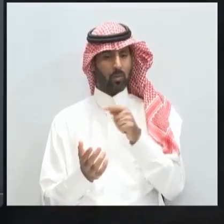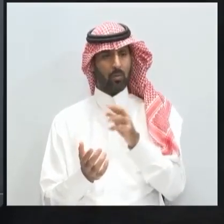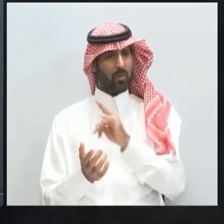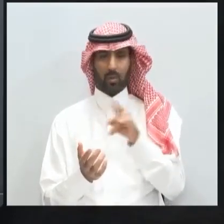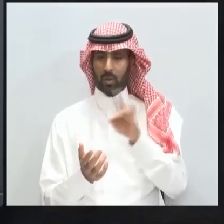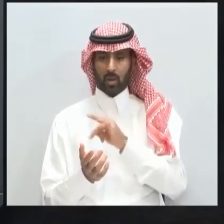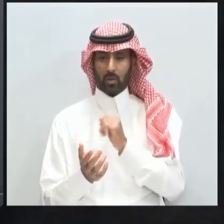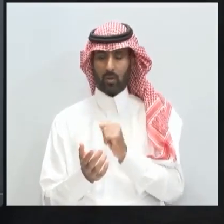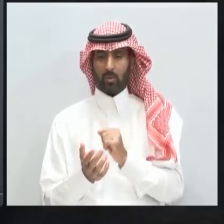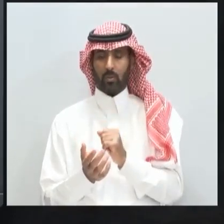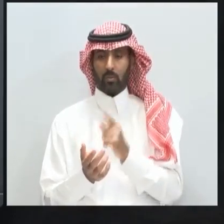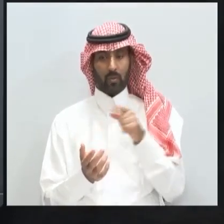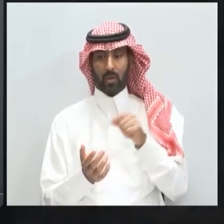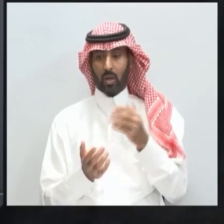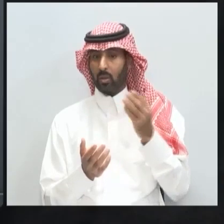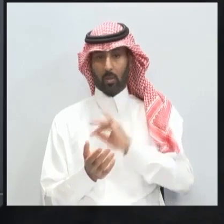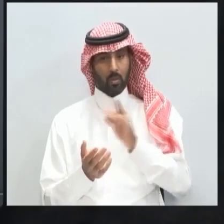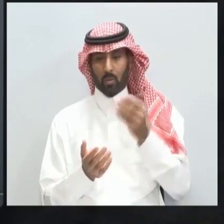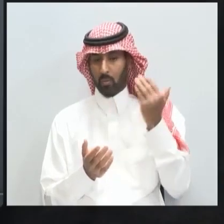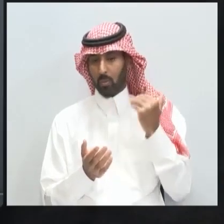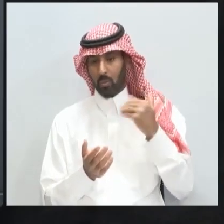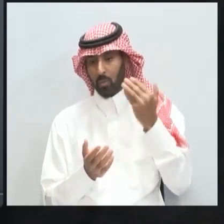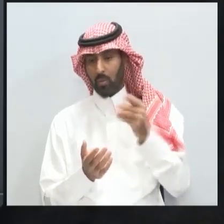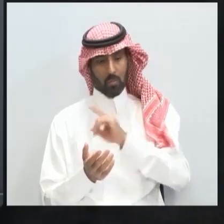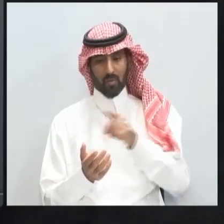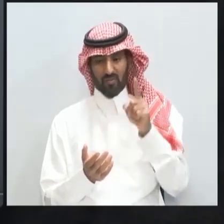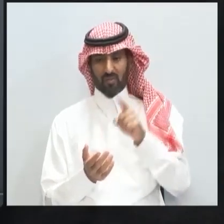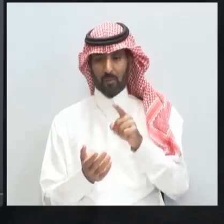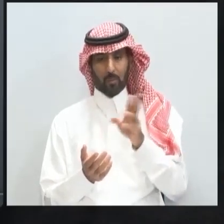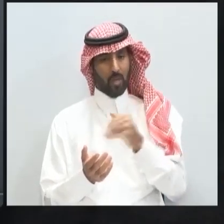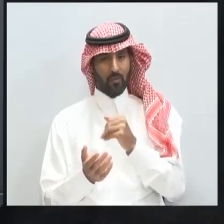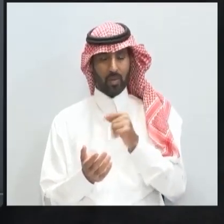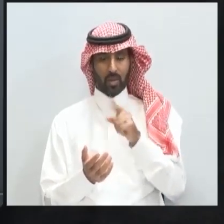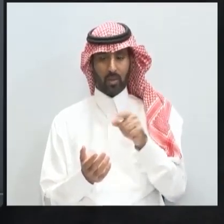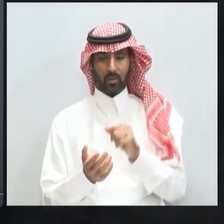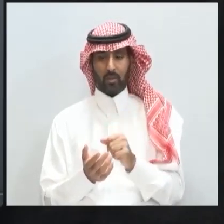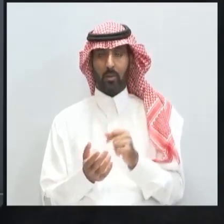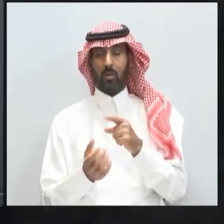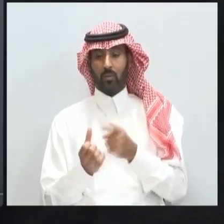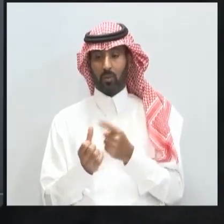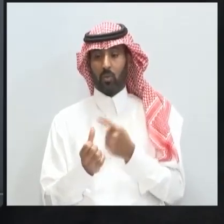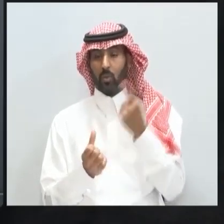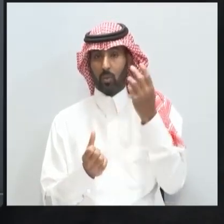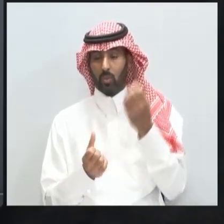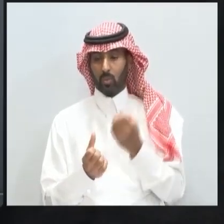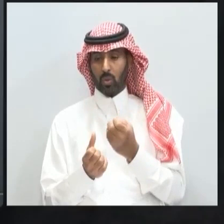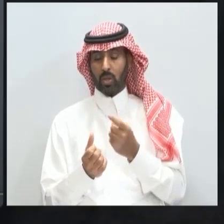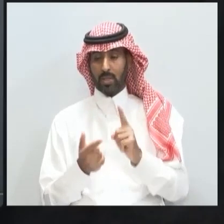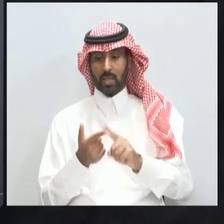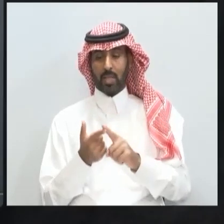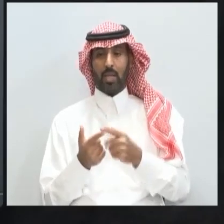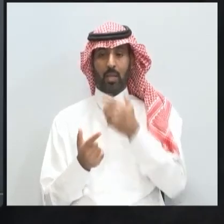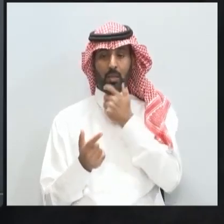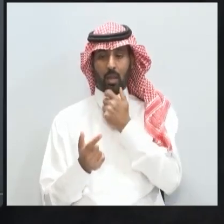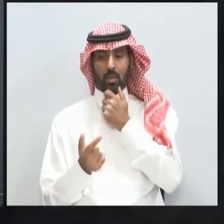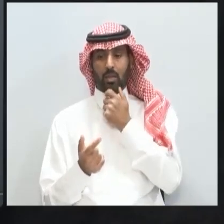يديه ولا من خلفه تنزيل من الله جل وعلا لذلك هو المصدر الاول المصدر الثاني سنه النبي